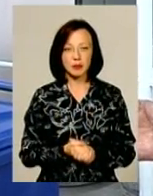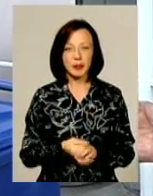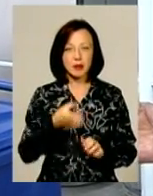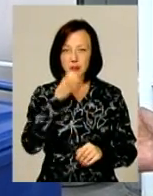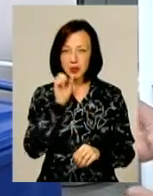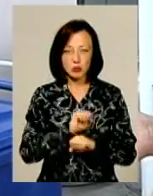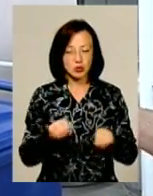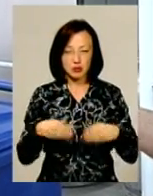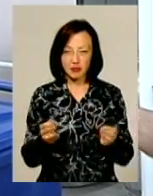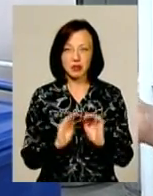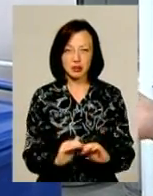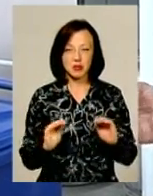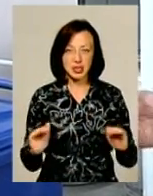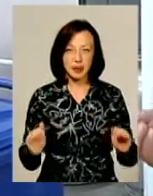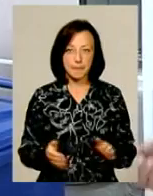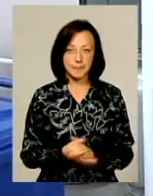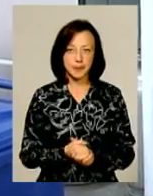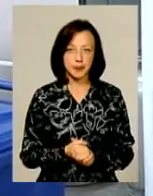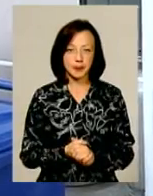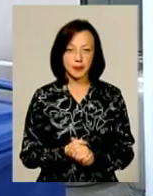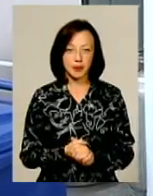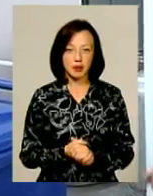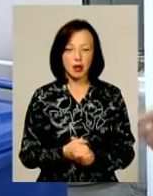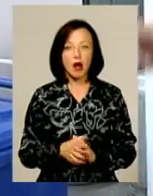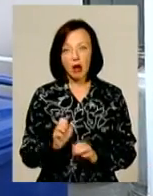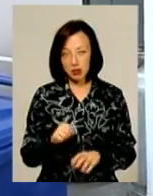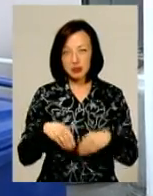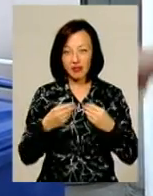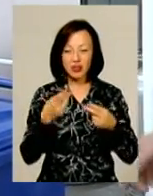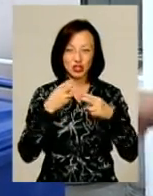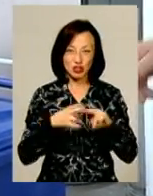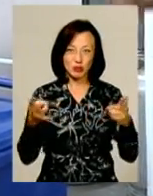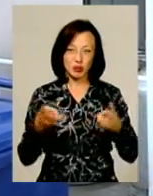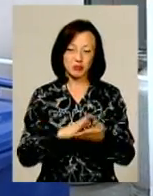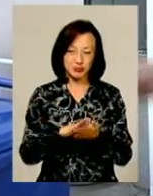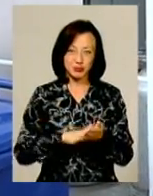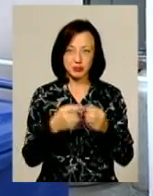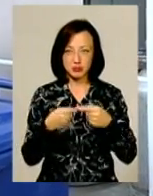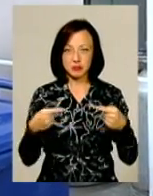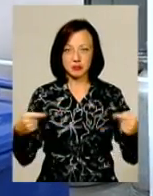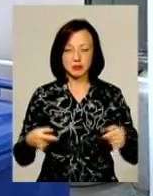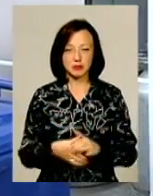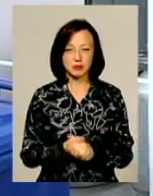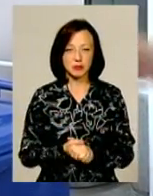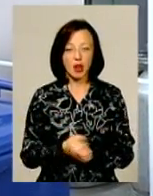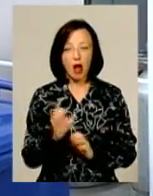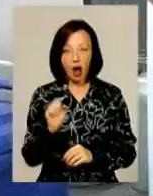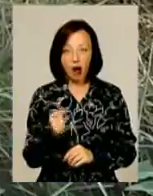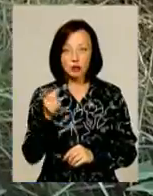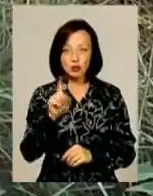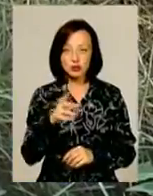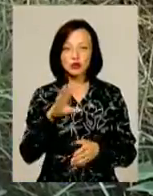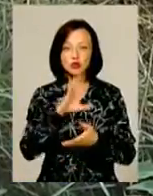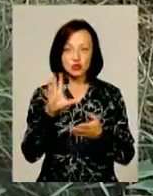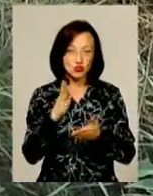сіроводнева. Її не можна було дітям, ну вони пускали її на технічну, а тоді ще й так